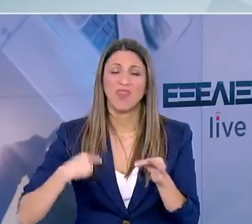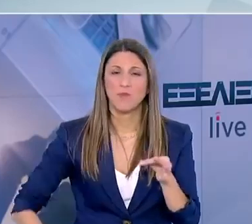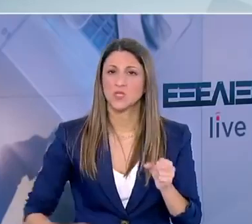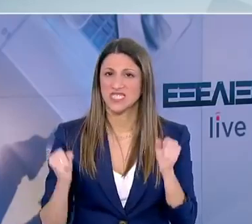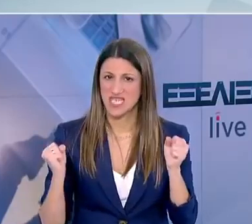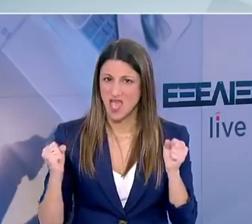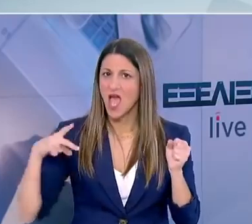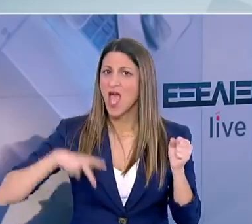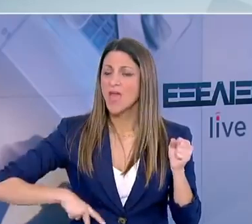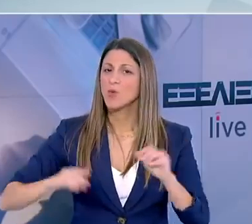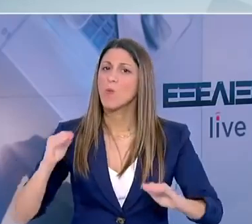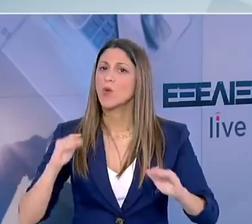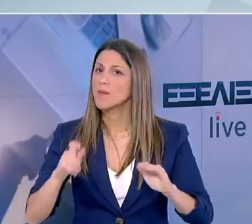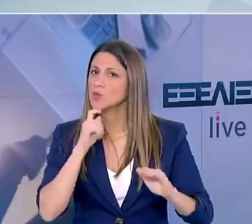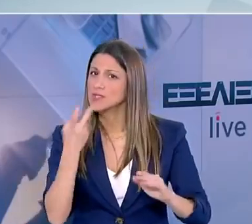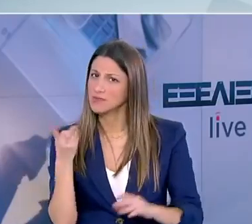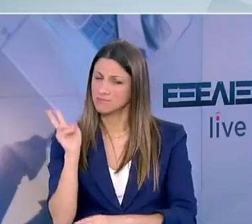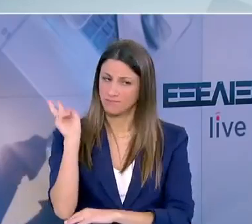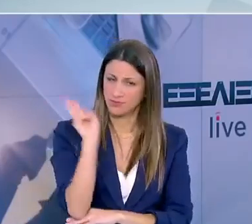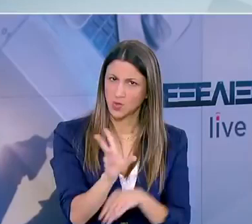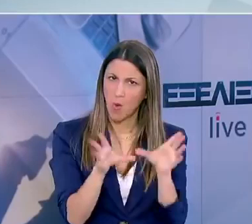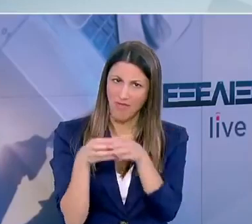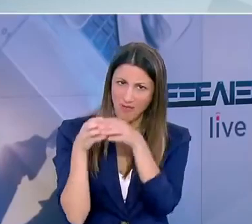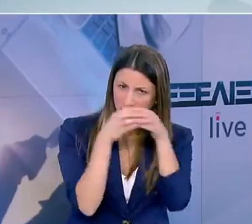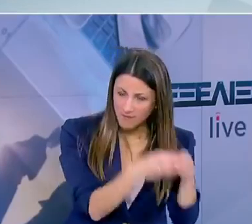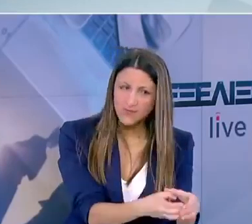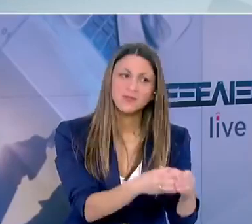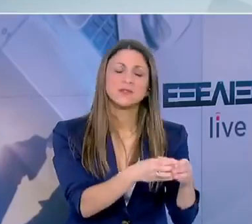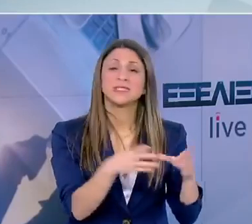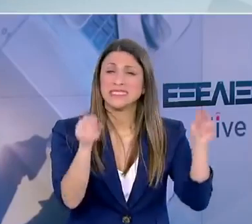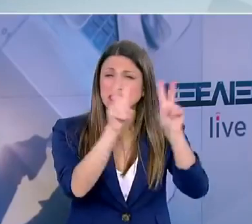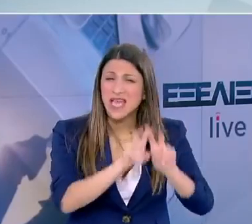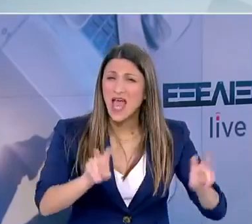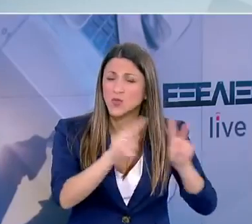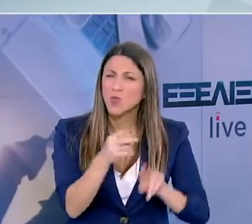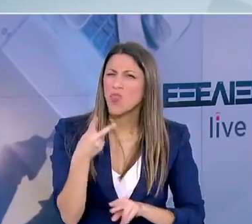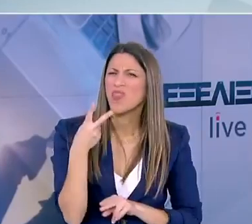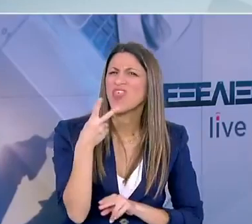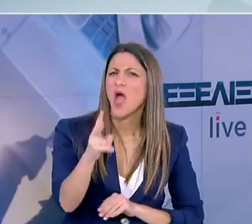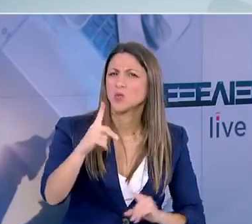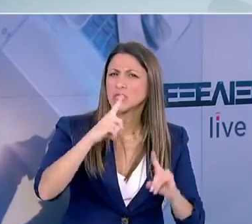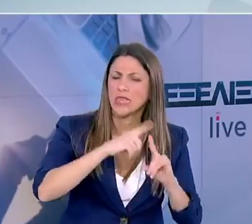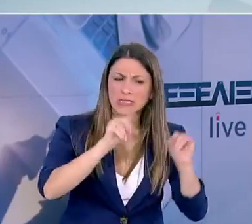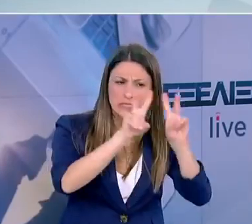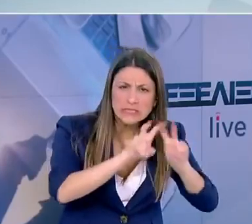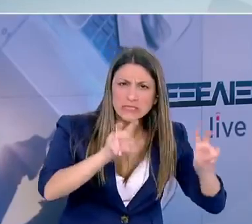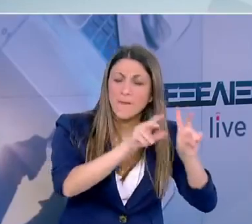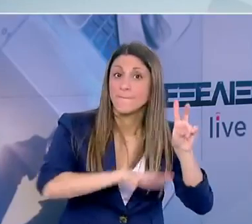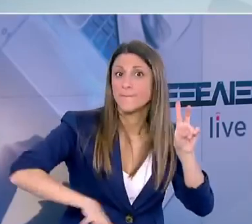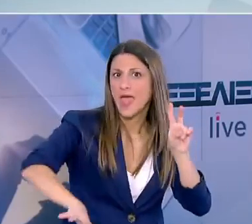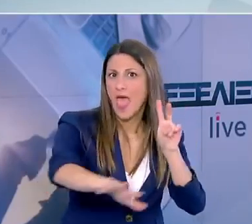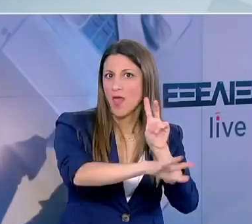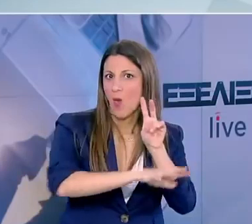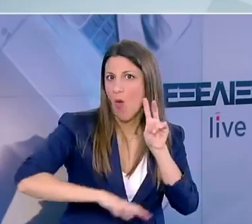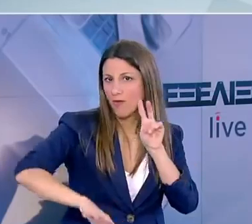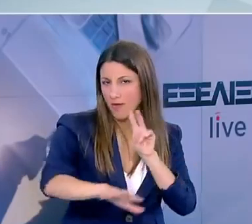Προστασίας. Ήδη έχουν προχωρήσει περίπου 200 ελέγχους και τεστ γύρω από την περιοχή που έχουμε